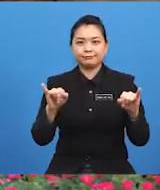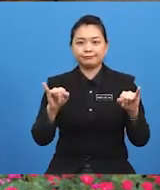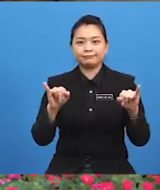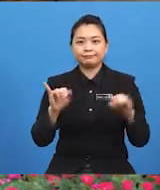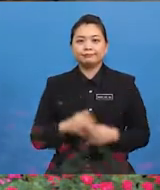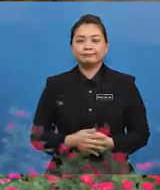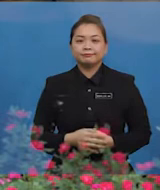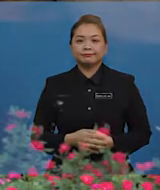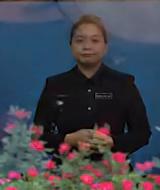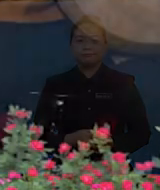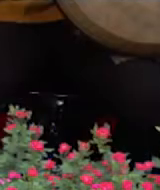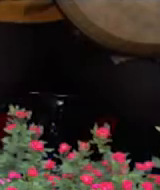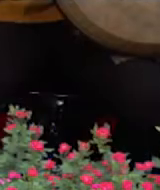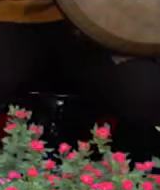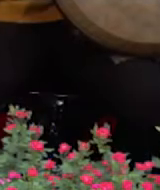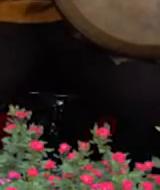sejahtera.